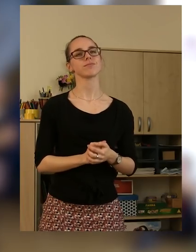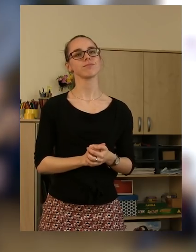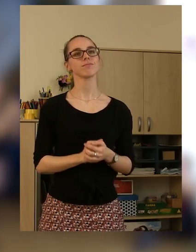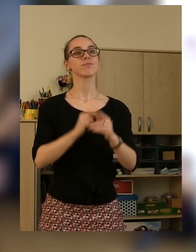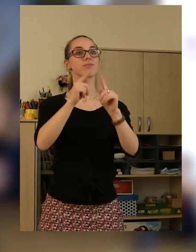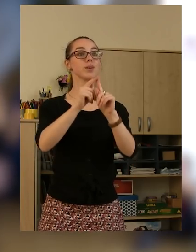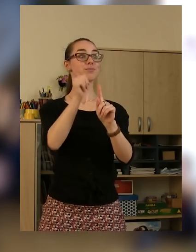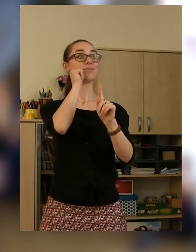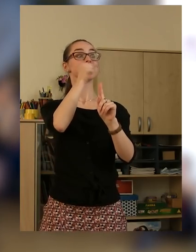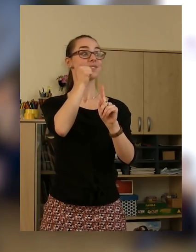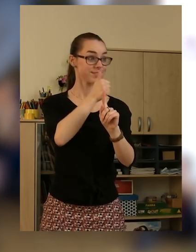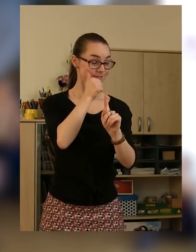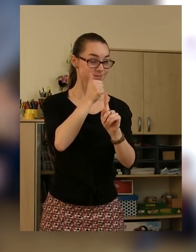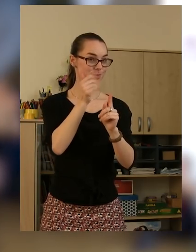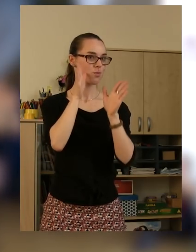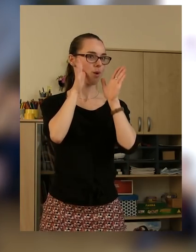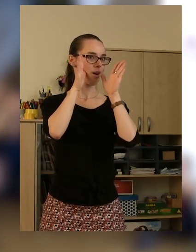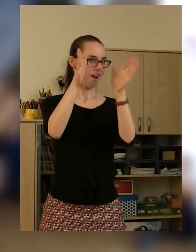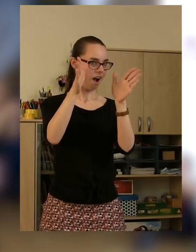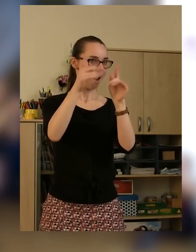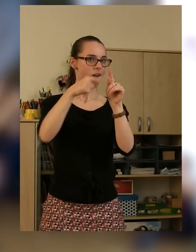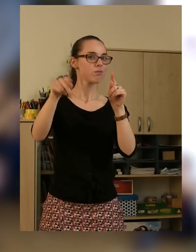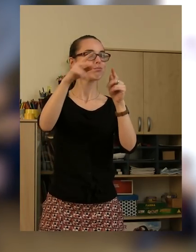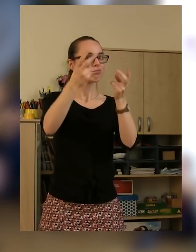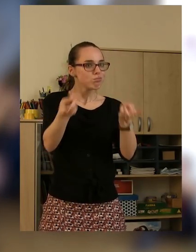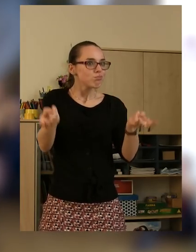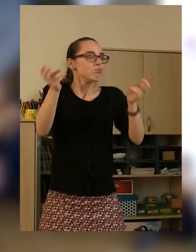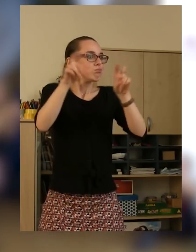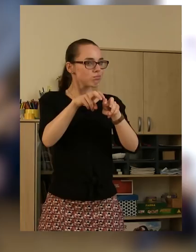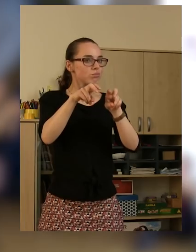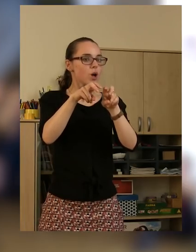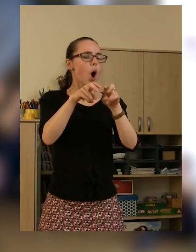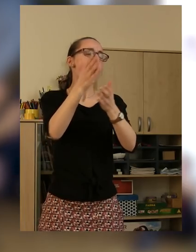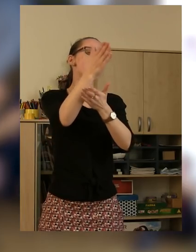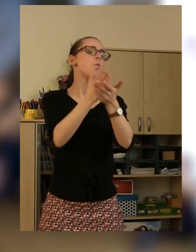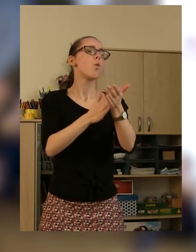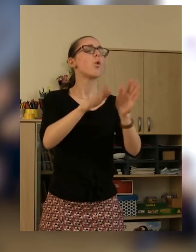Druhý den ráno po cestě pokračovala jenom polovina lidí.